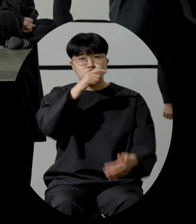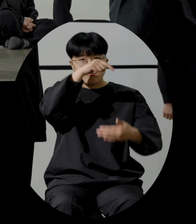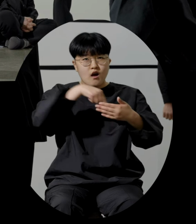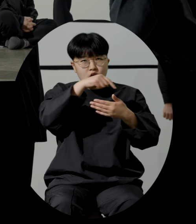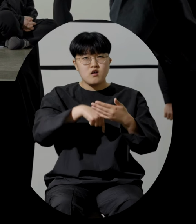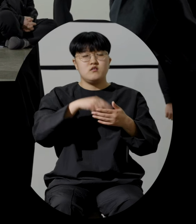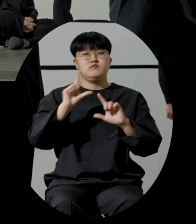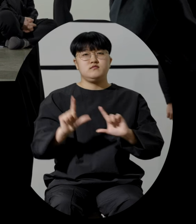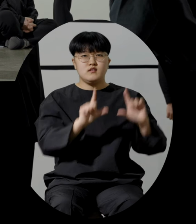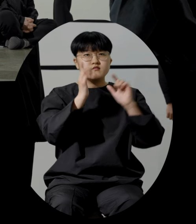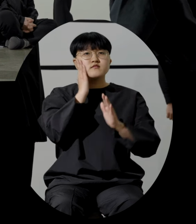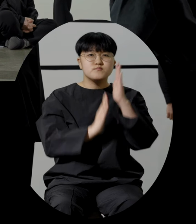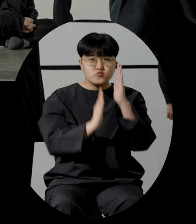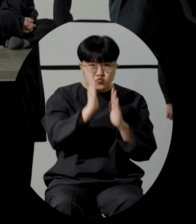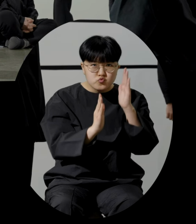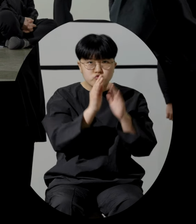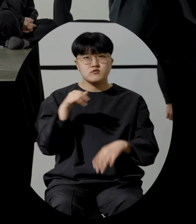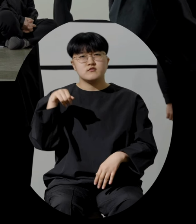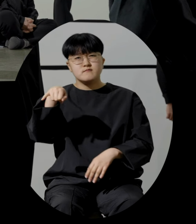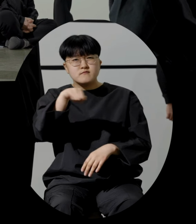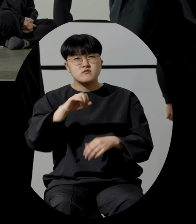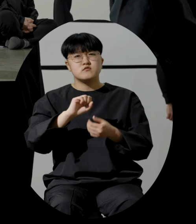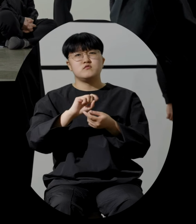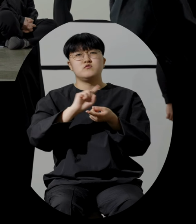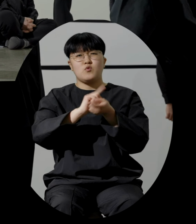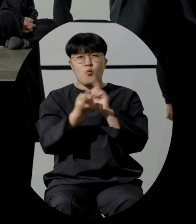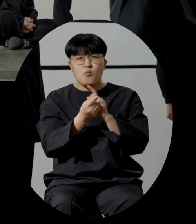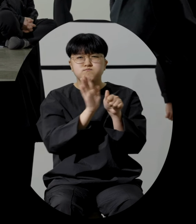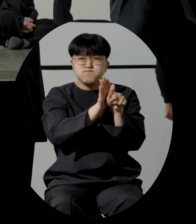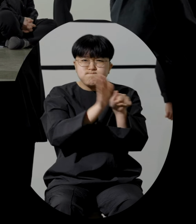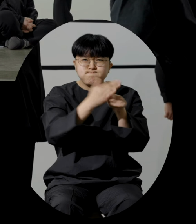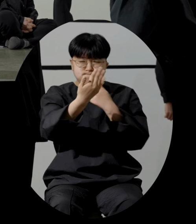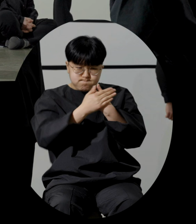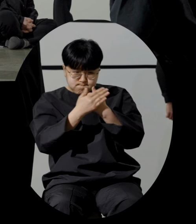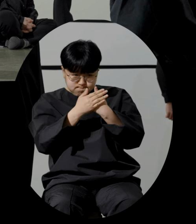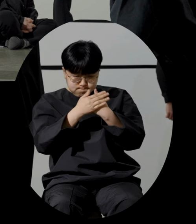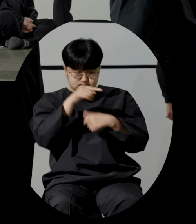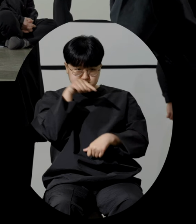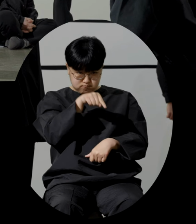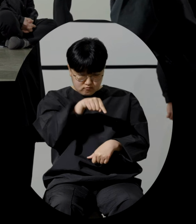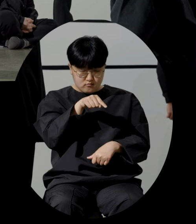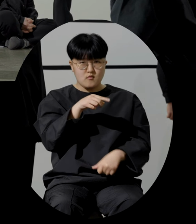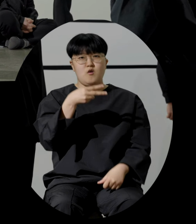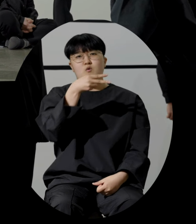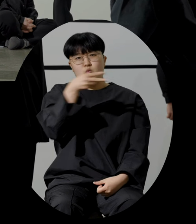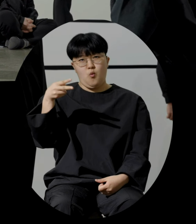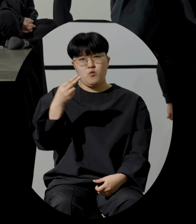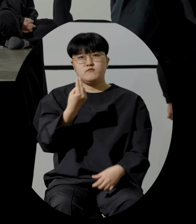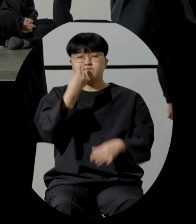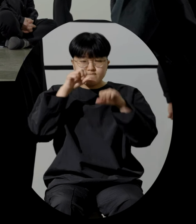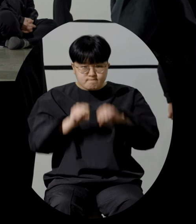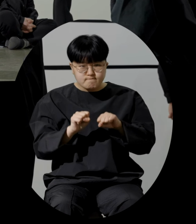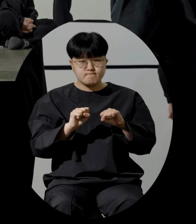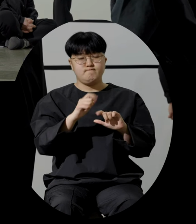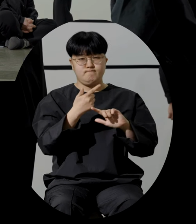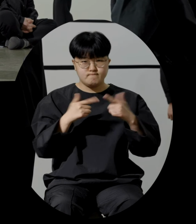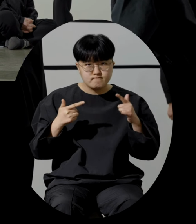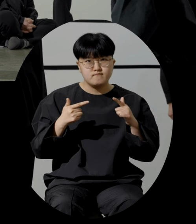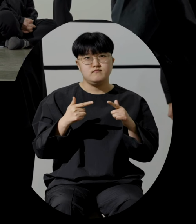지유류같이 조류와 곰팡이가 서로에게 기생하고 협력하는 모습은 우리로 하여금